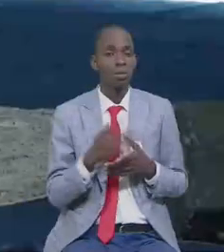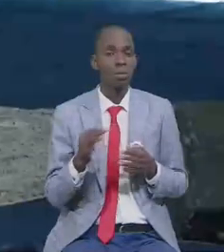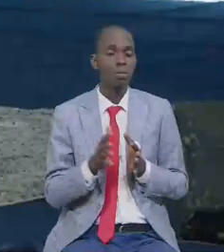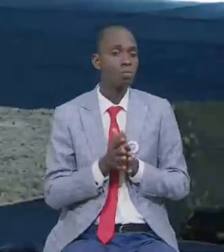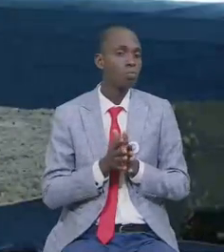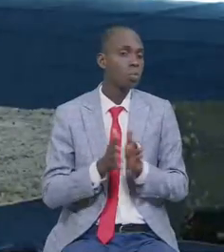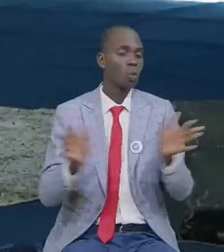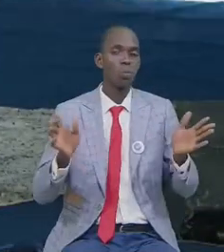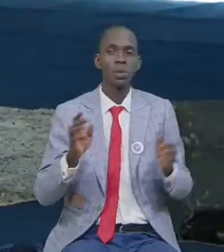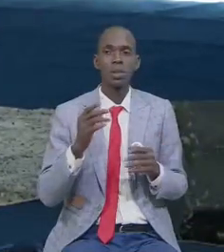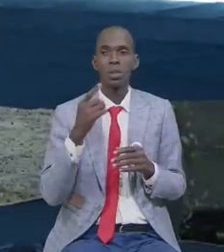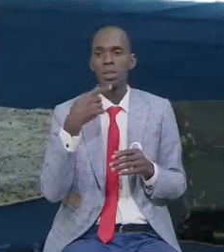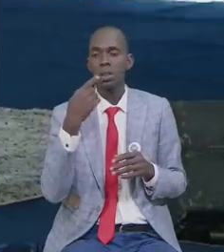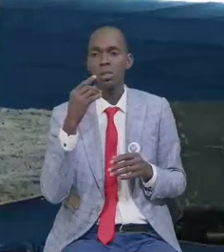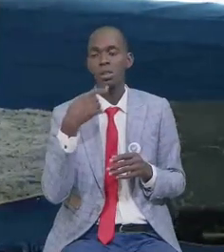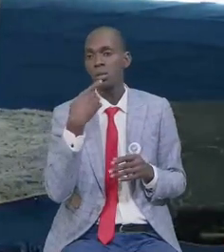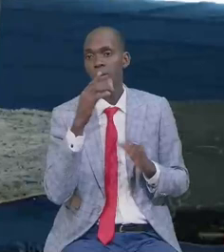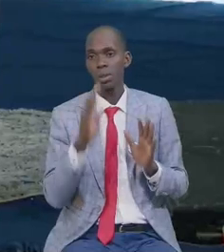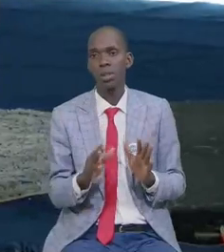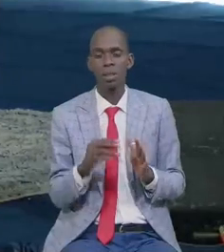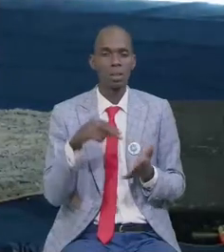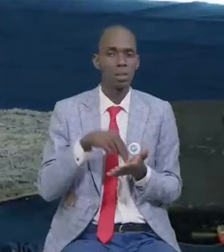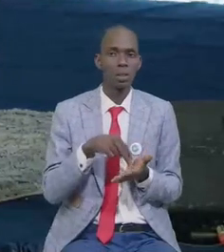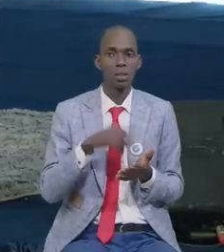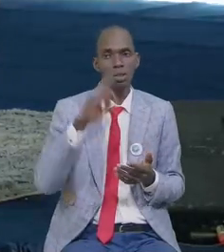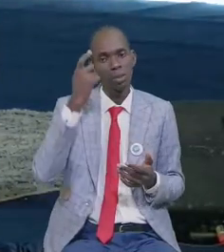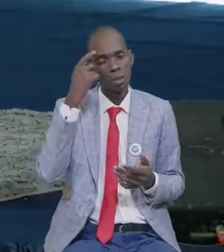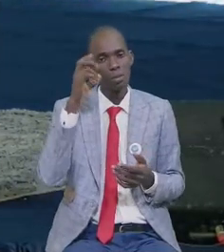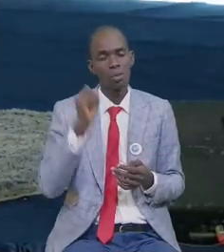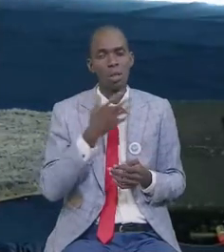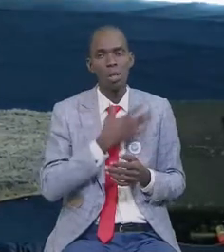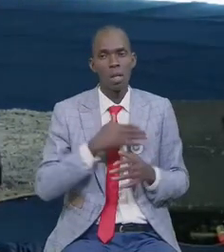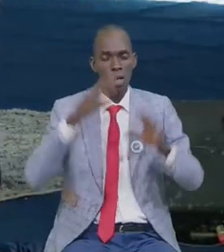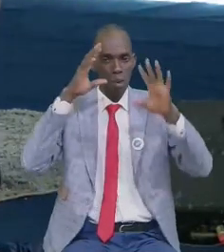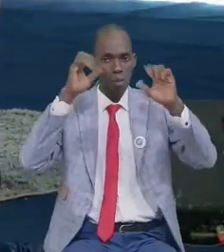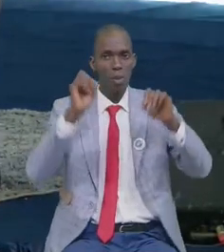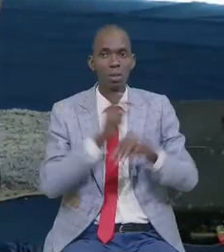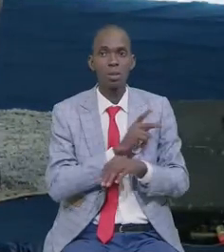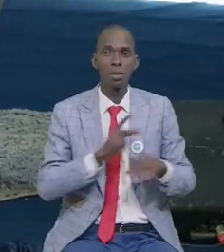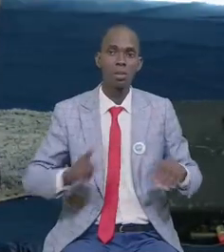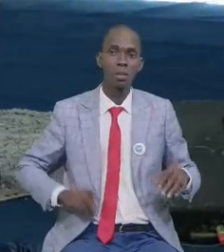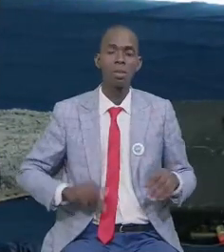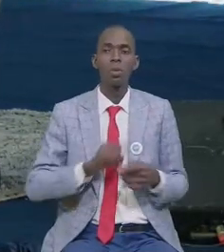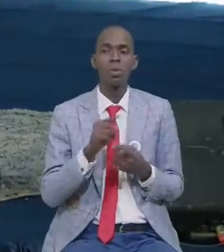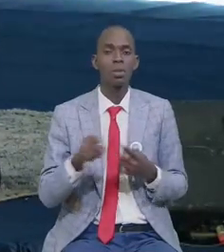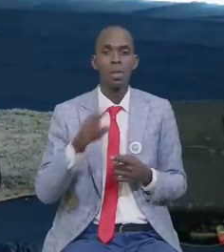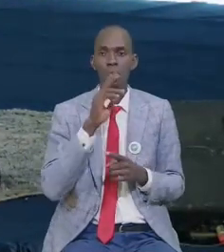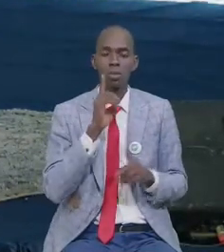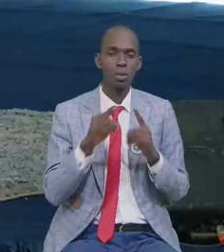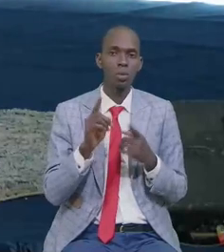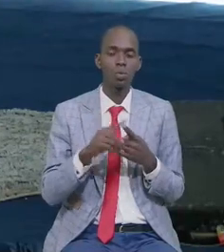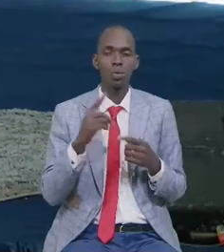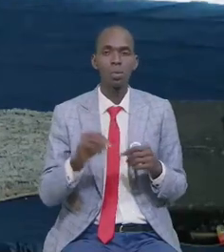Certains qui prêchent publiquement se lève, c'est un président roi. Quand il parle à la nation, à toute la